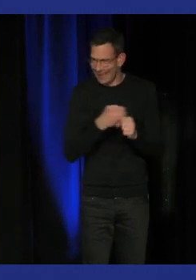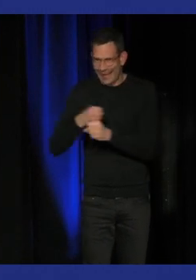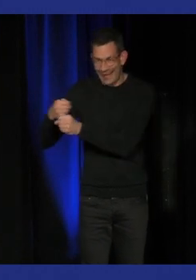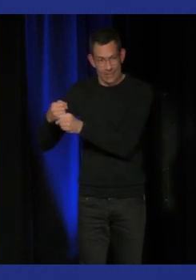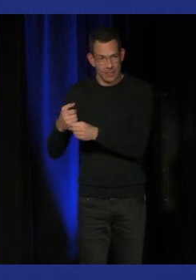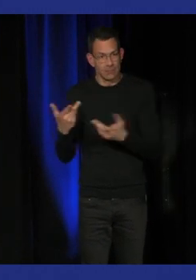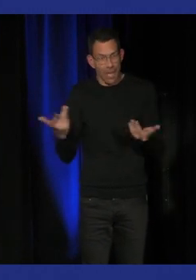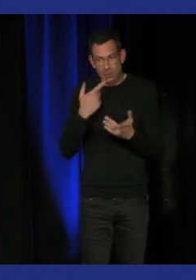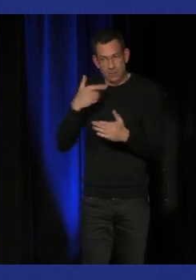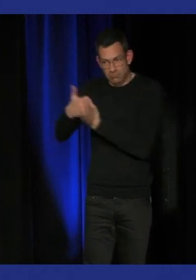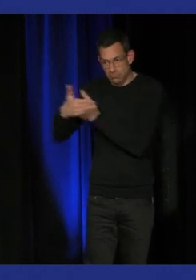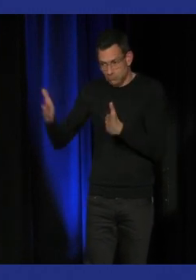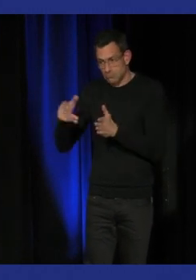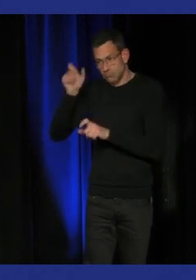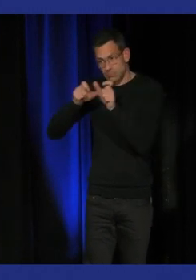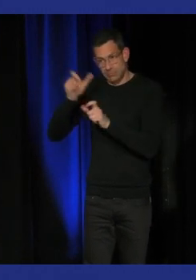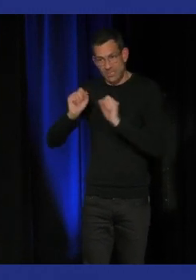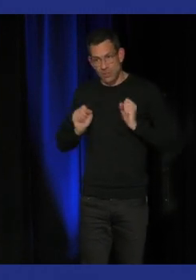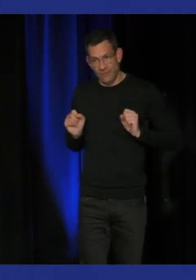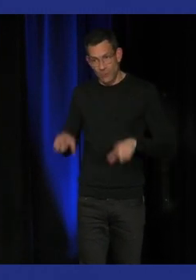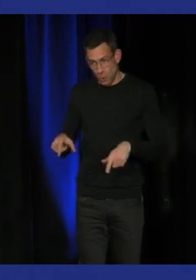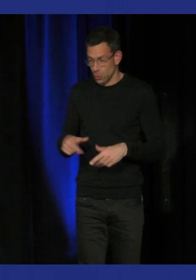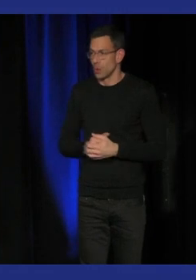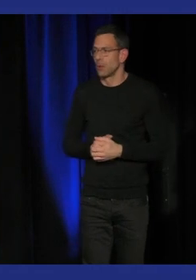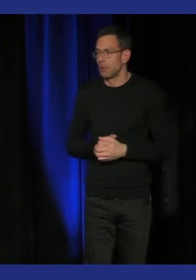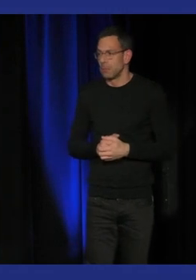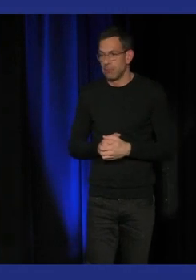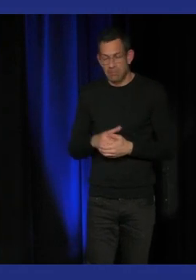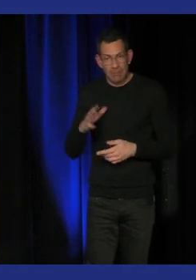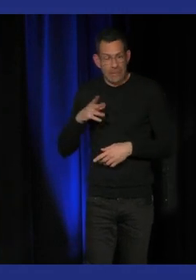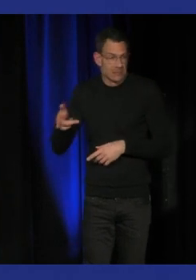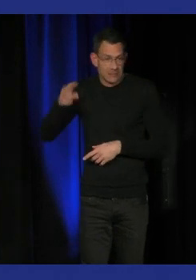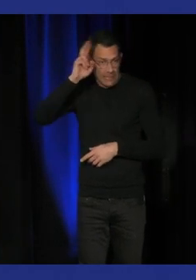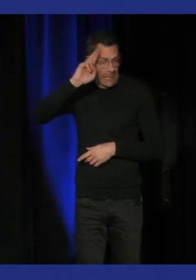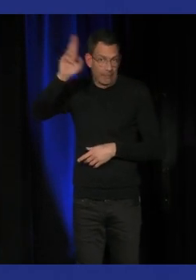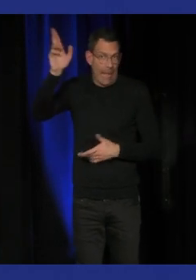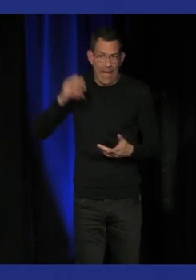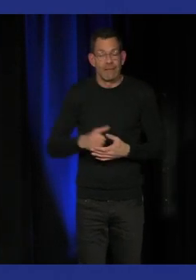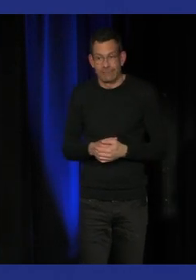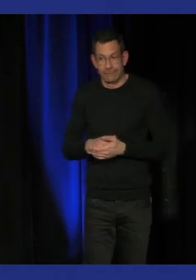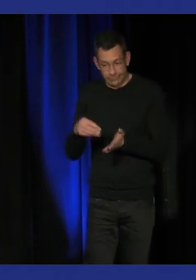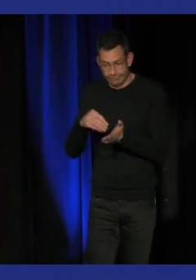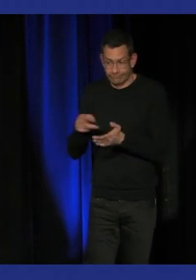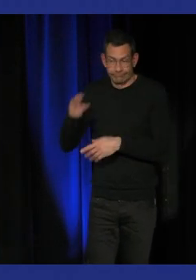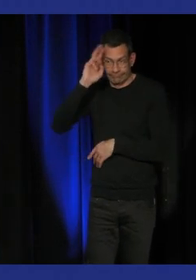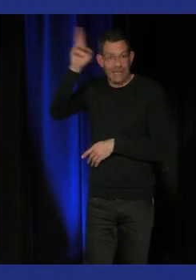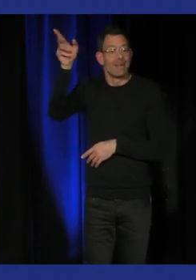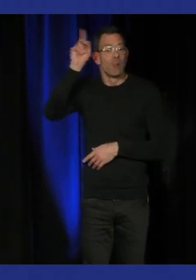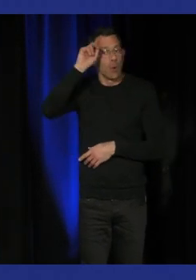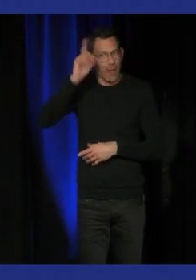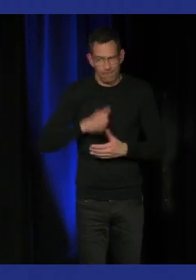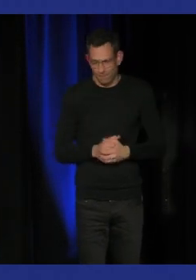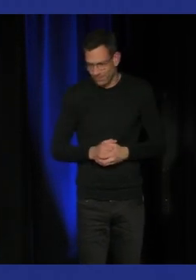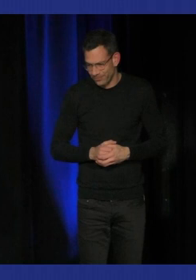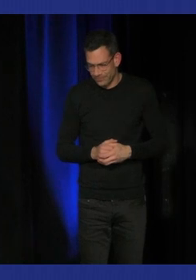même, les personnes en fauteuil roulant, ben, il y en avait certains, ils étaient utopistes. Et vous savez pourquoi ils étaient utopistes ? Parce qu'à